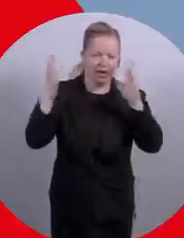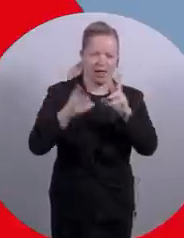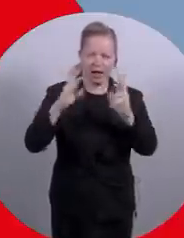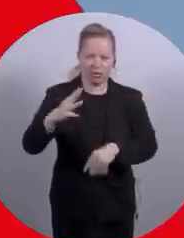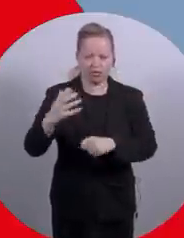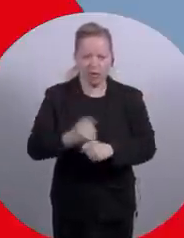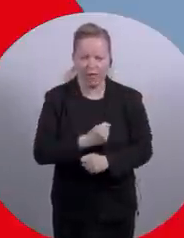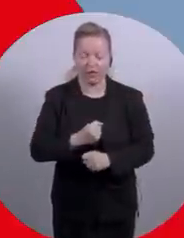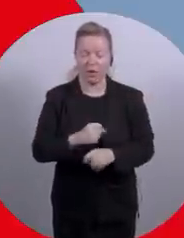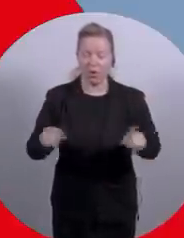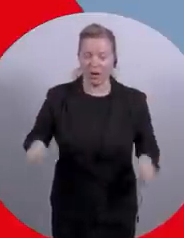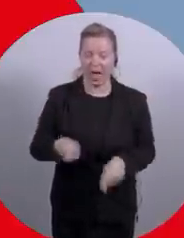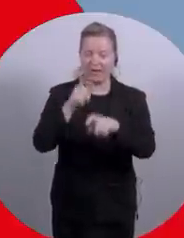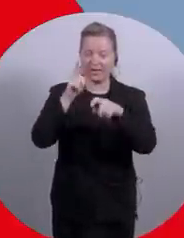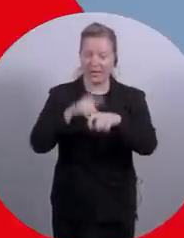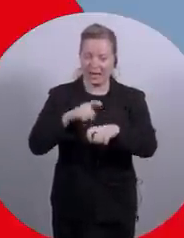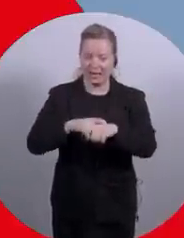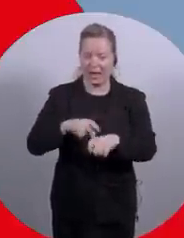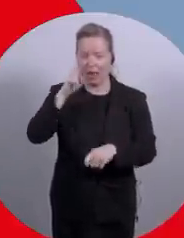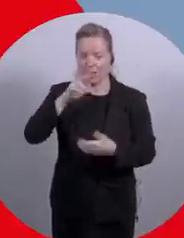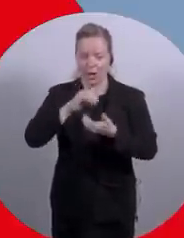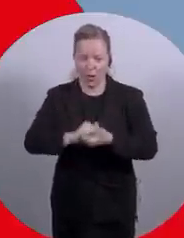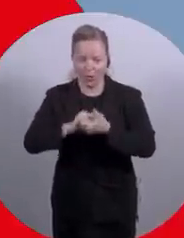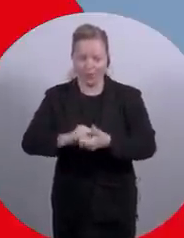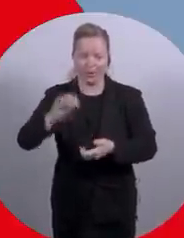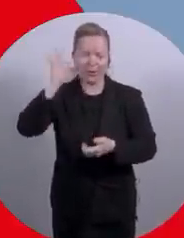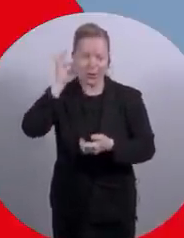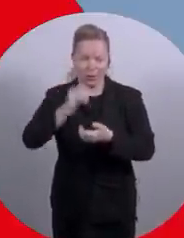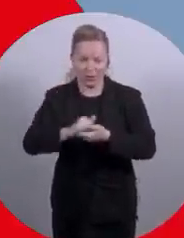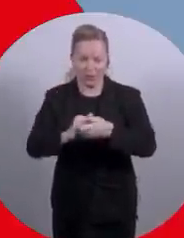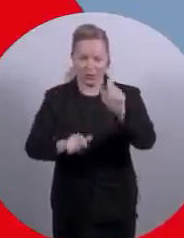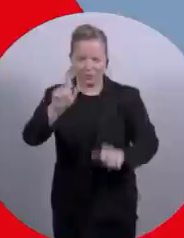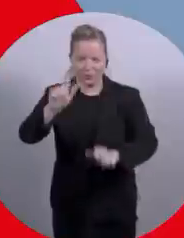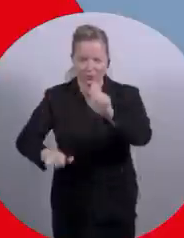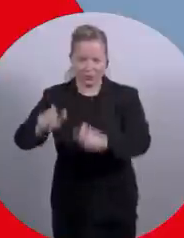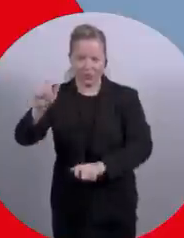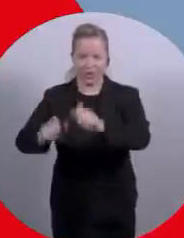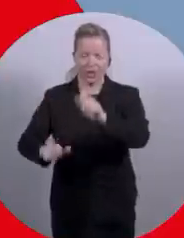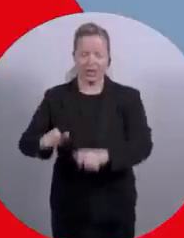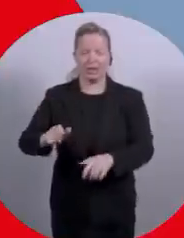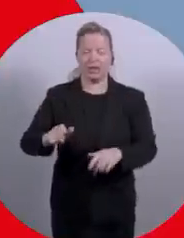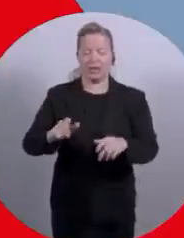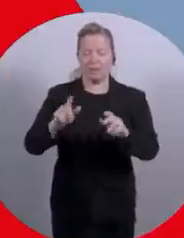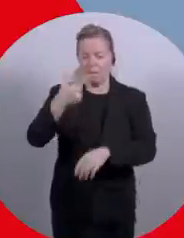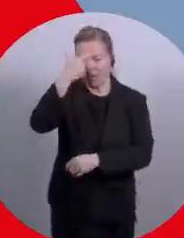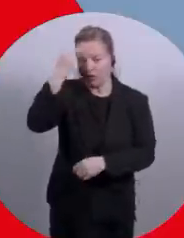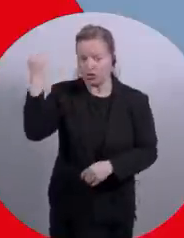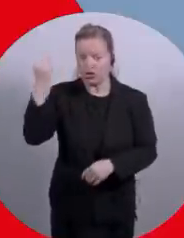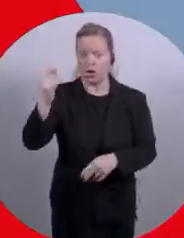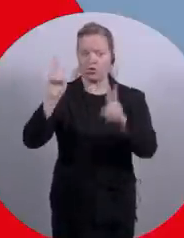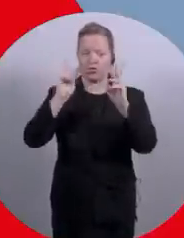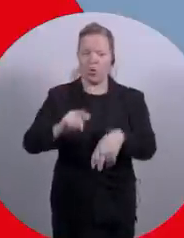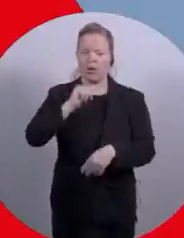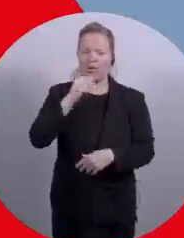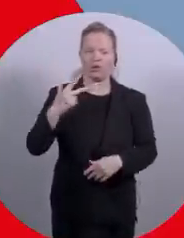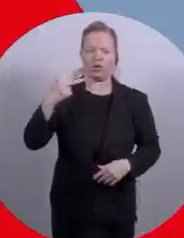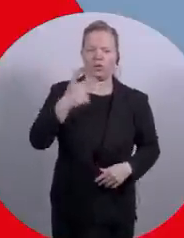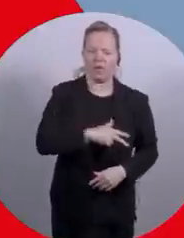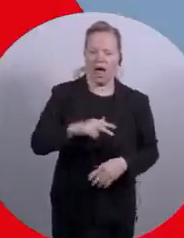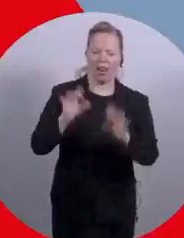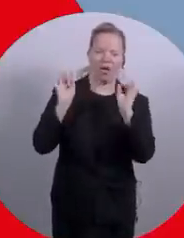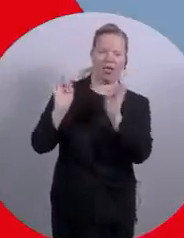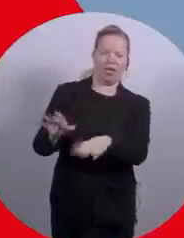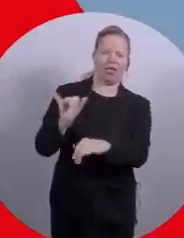liebe Genossinnen und Genossen das so zu gestalten dass die Menschen sozial dabei nicht übrig bleiben